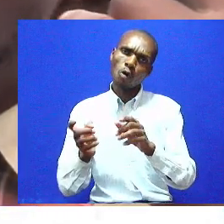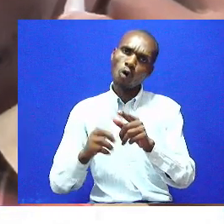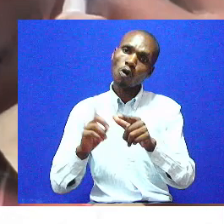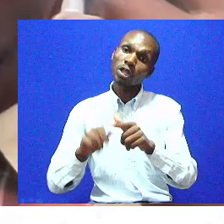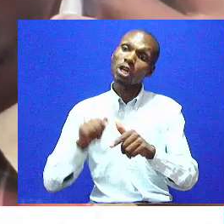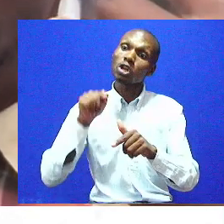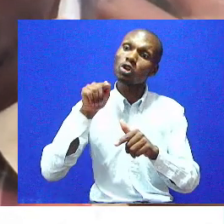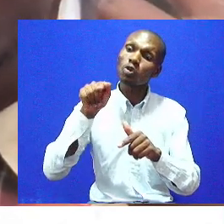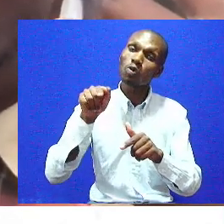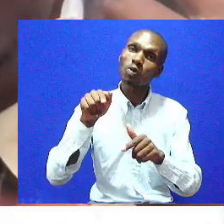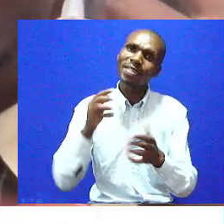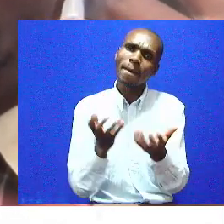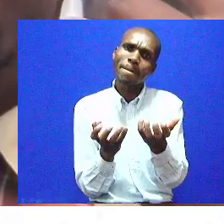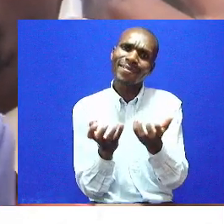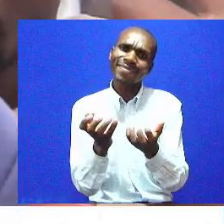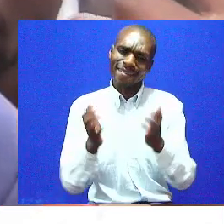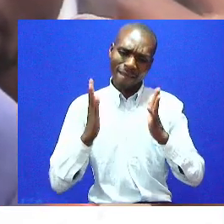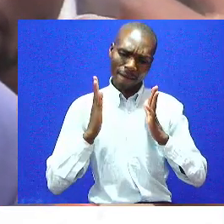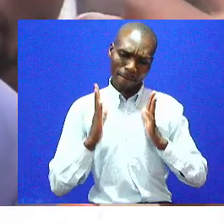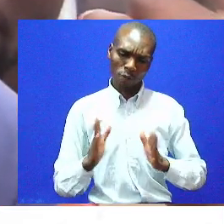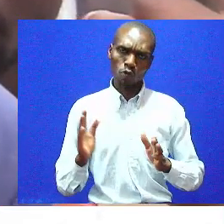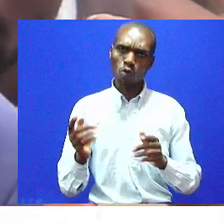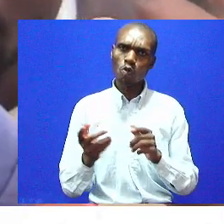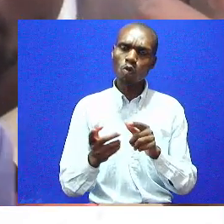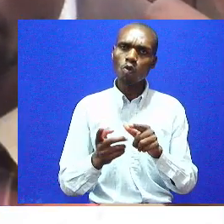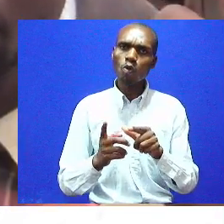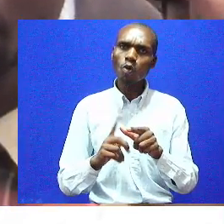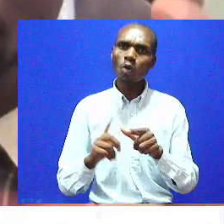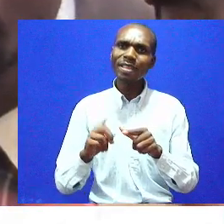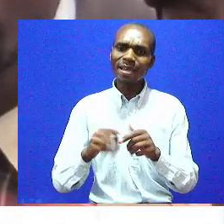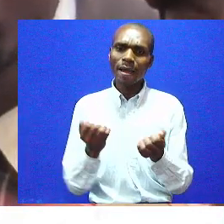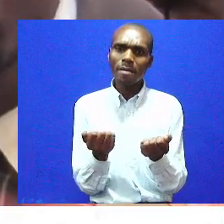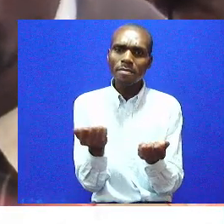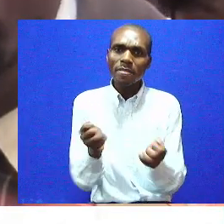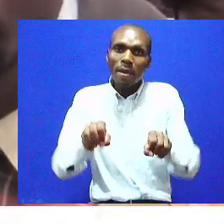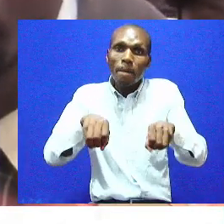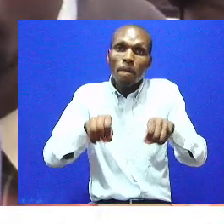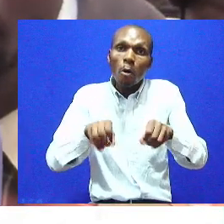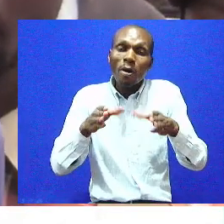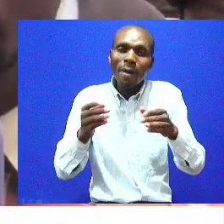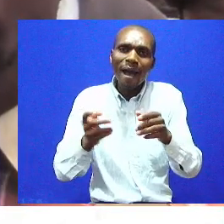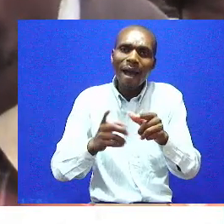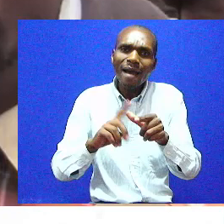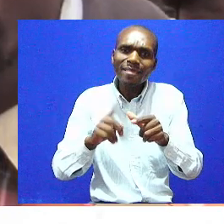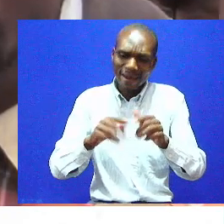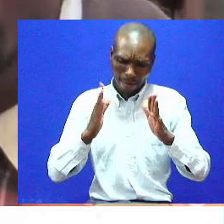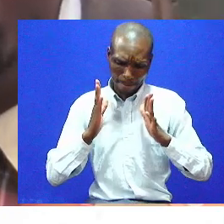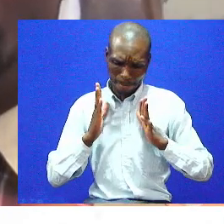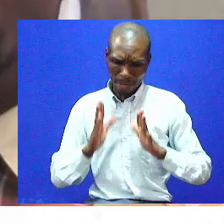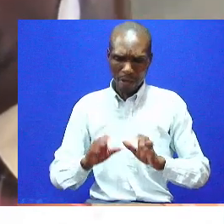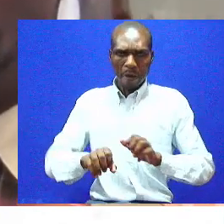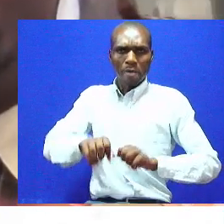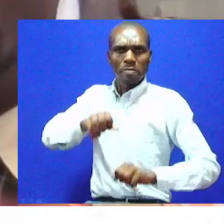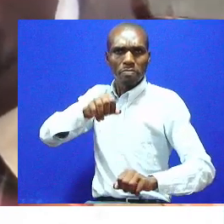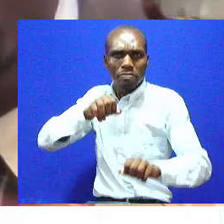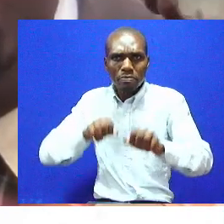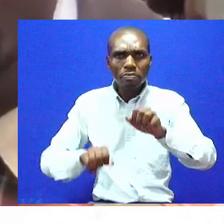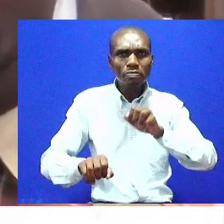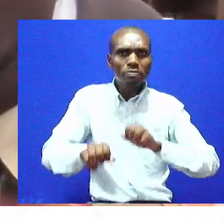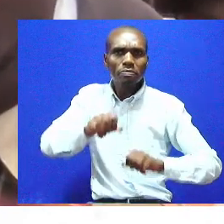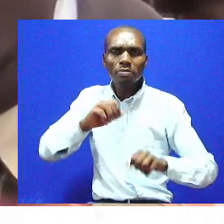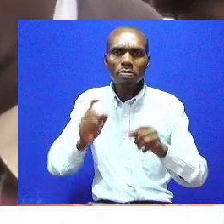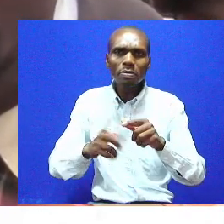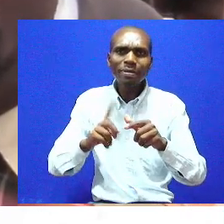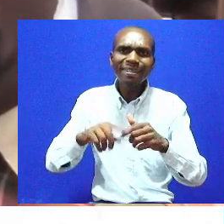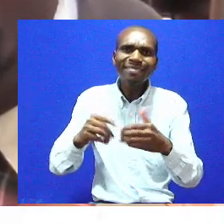kama wewe ni hawkers kama wewe ni mtu wa pikipiki kama wewe ni mtu wa baisikeli chunga